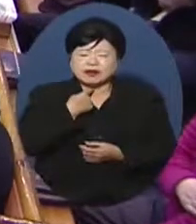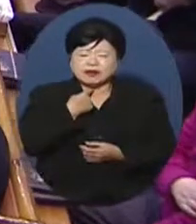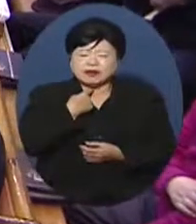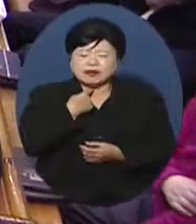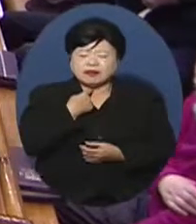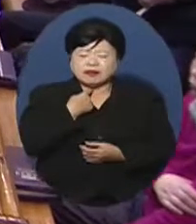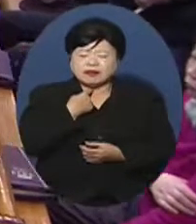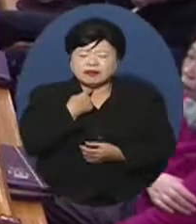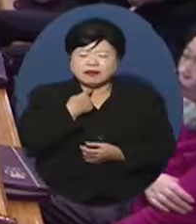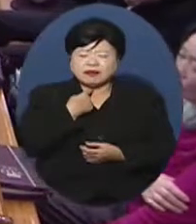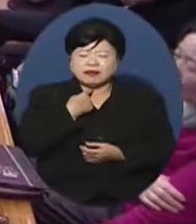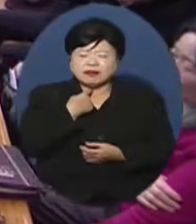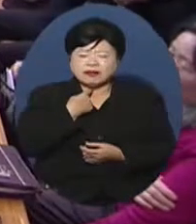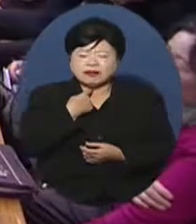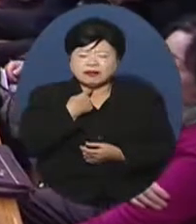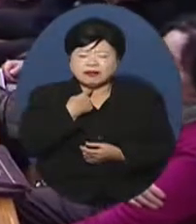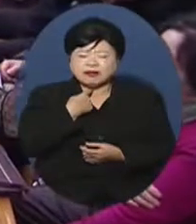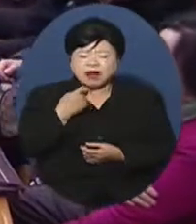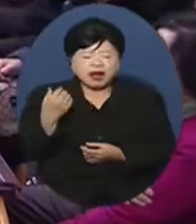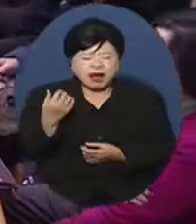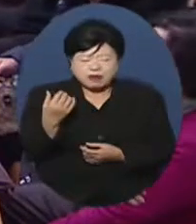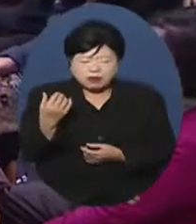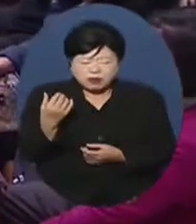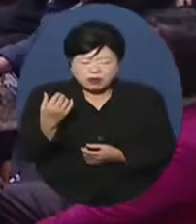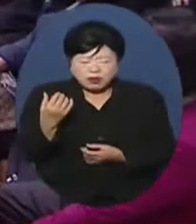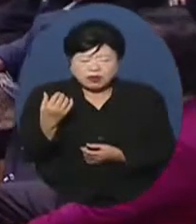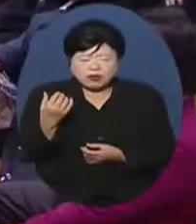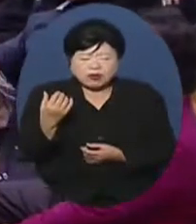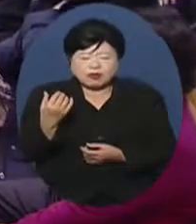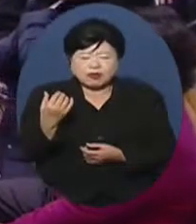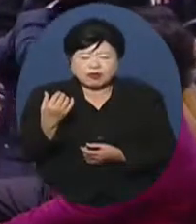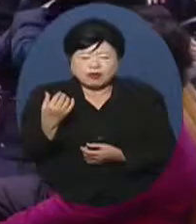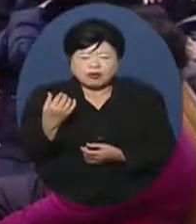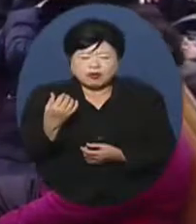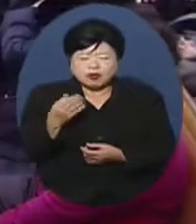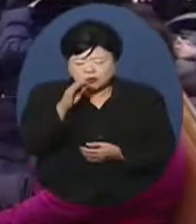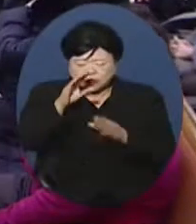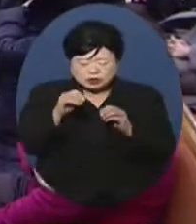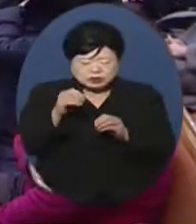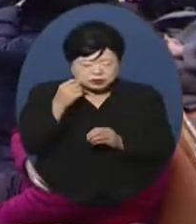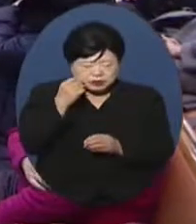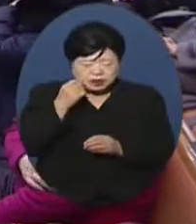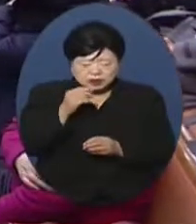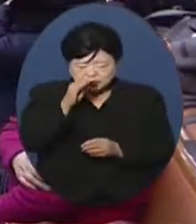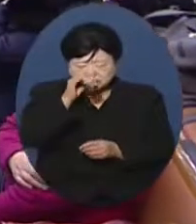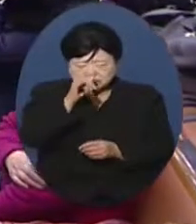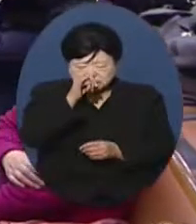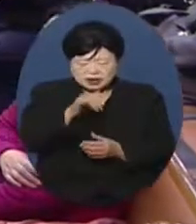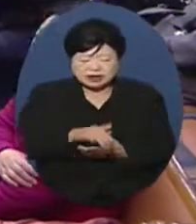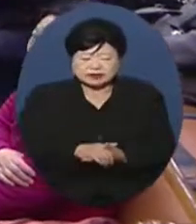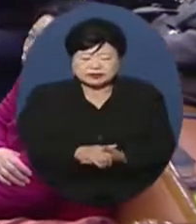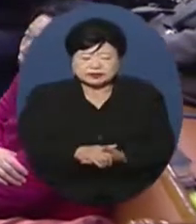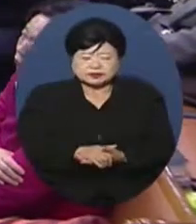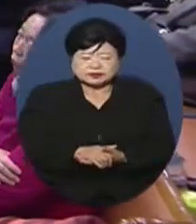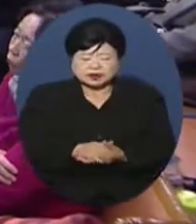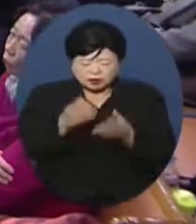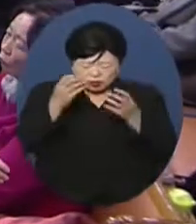담 한물 착 책 차지가 이야기